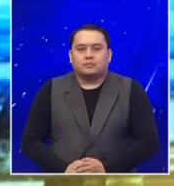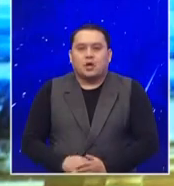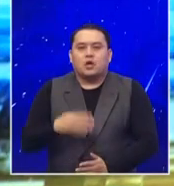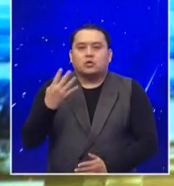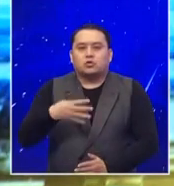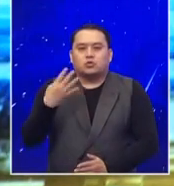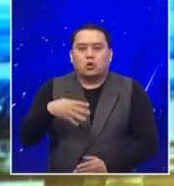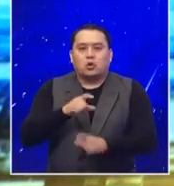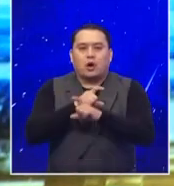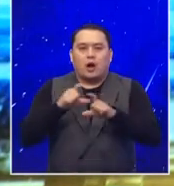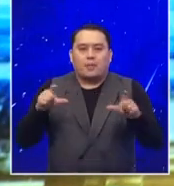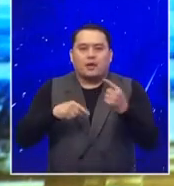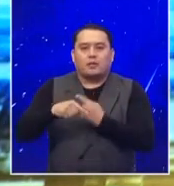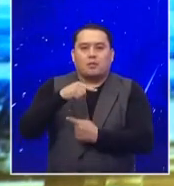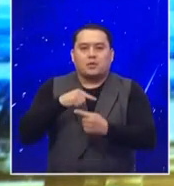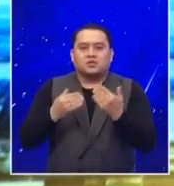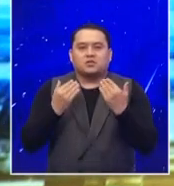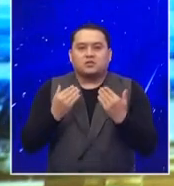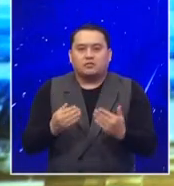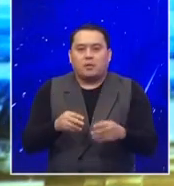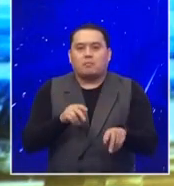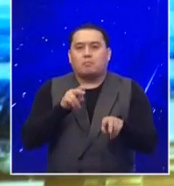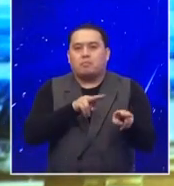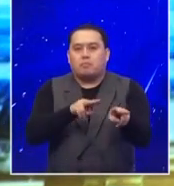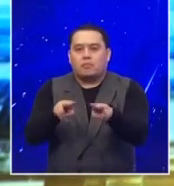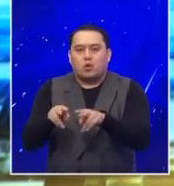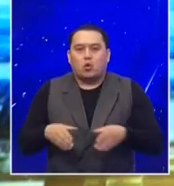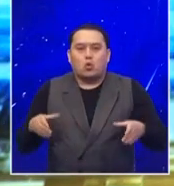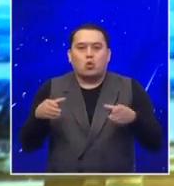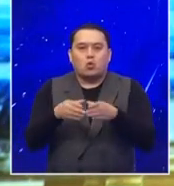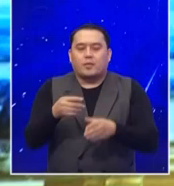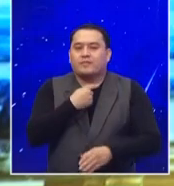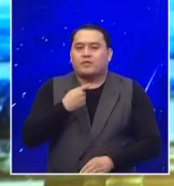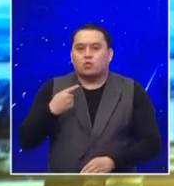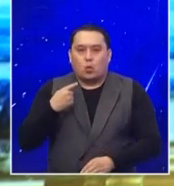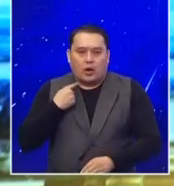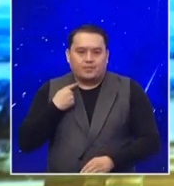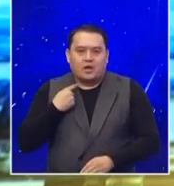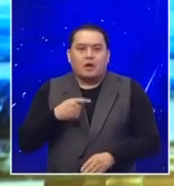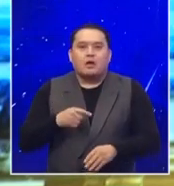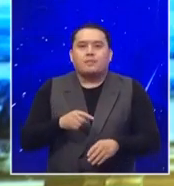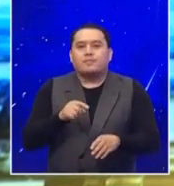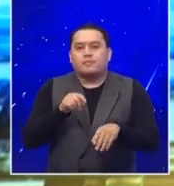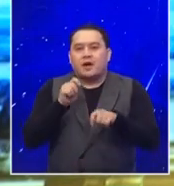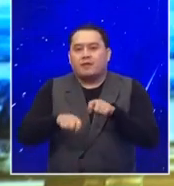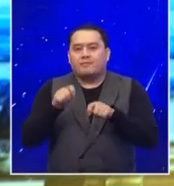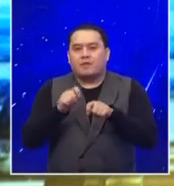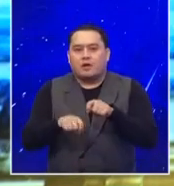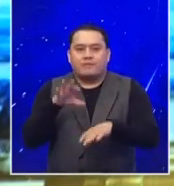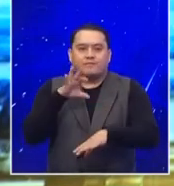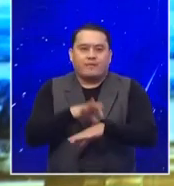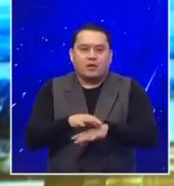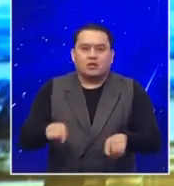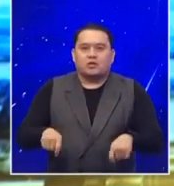Свыше 40 объектов предпринимательства сегодня проинспектировала мониторинговая группа в Талдыкургане. В ходе очередного рейда они